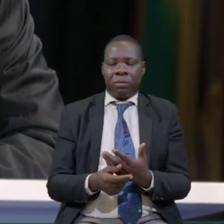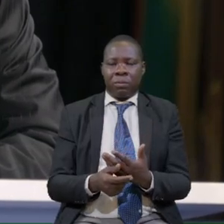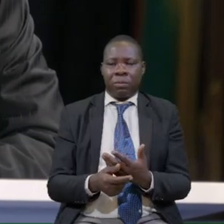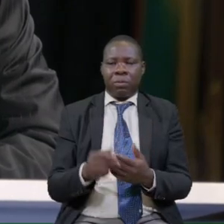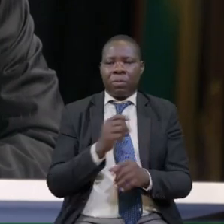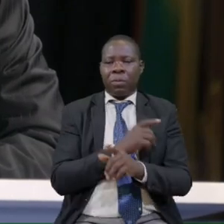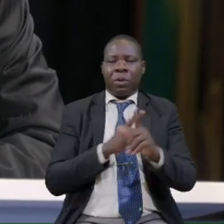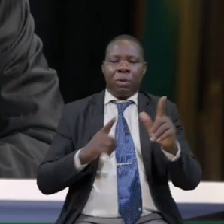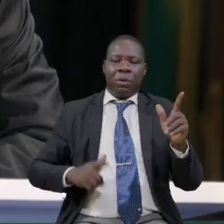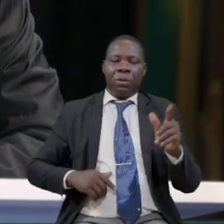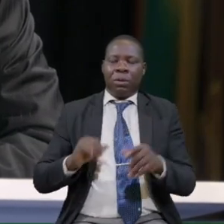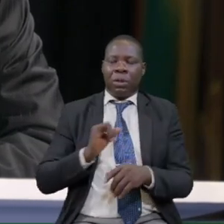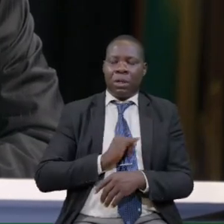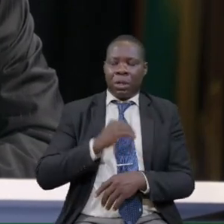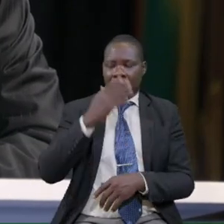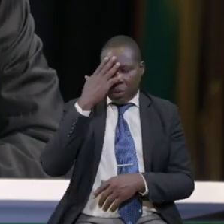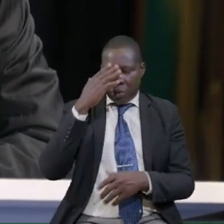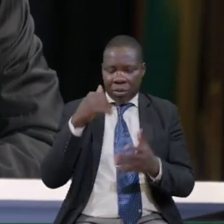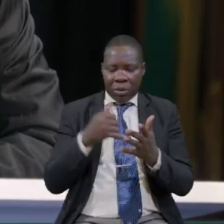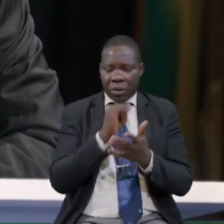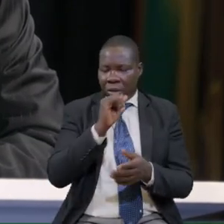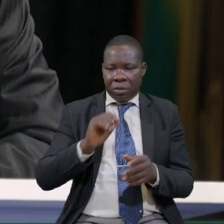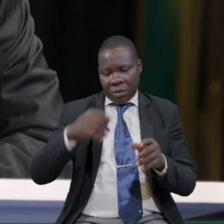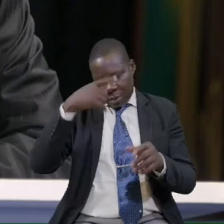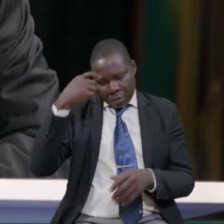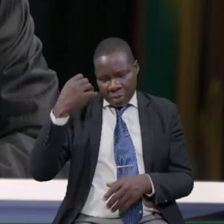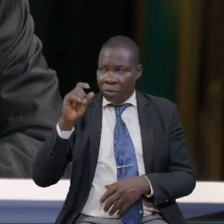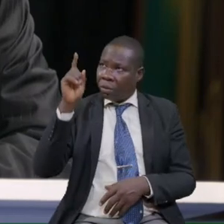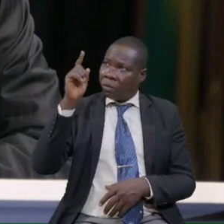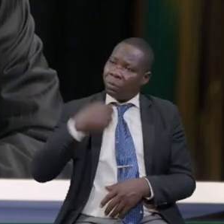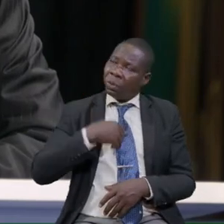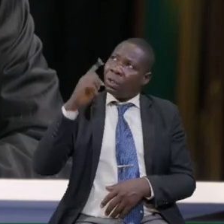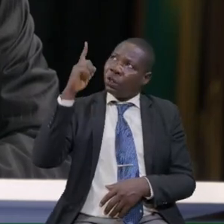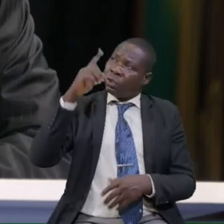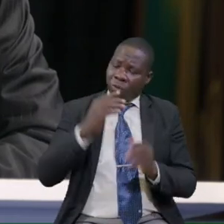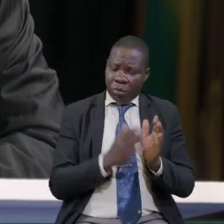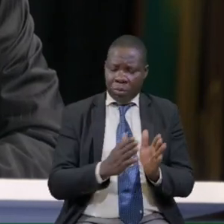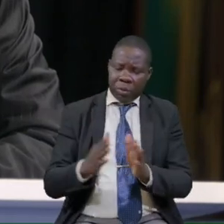est organisé. Je sais que c'est pour moi. C'est à cause de moi